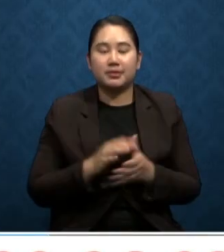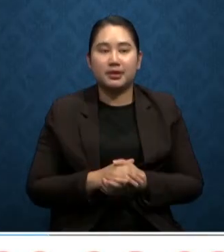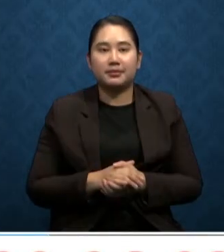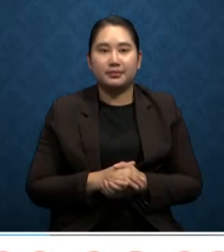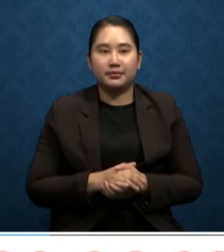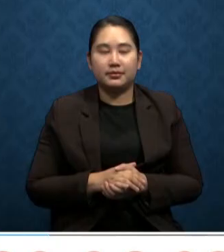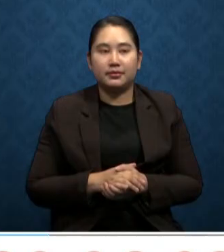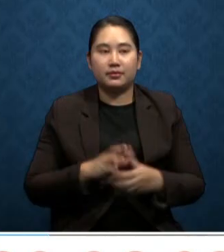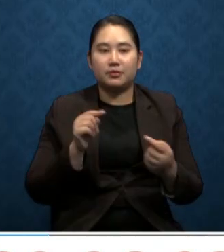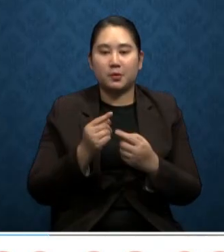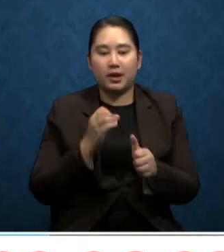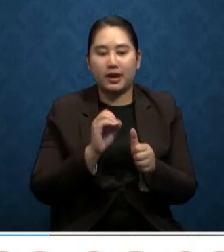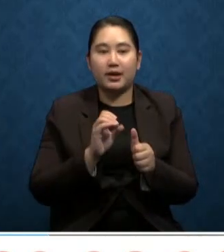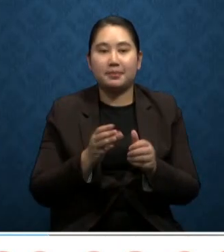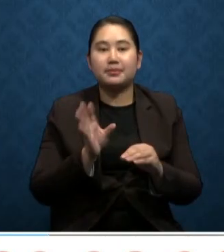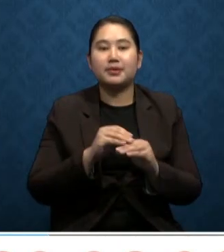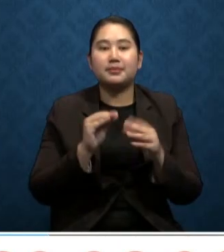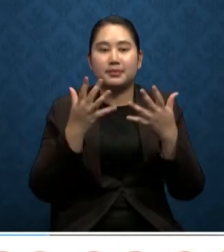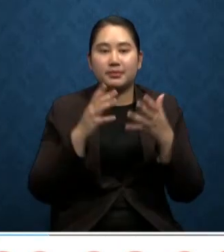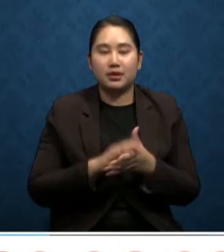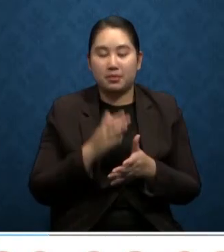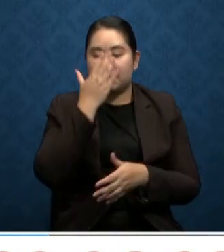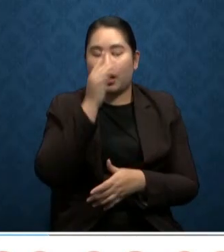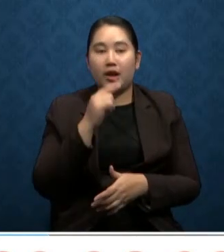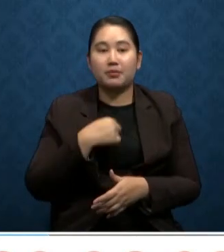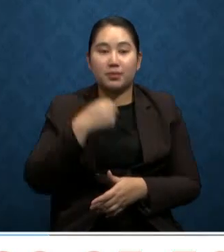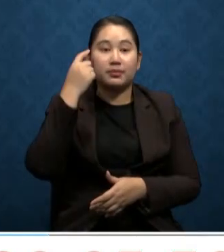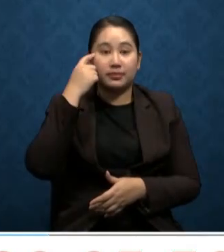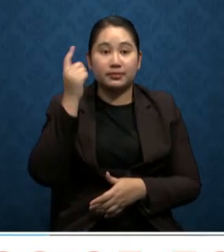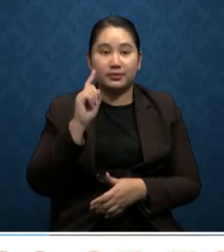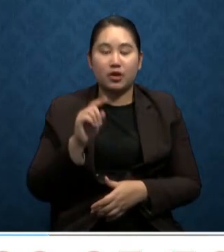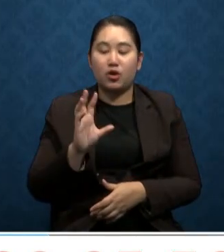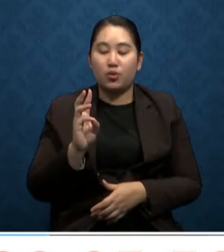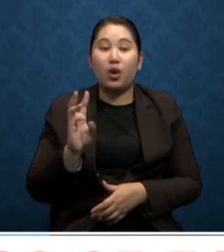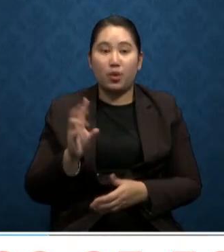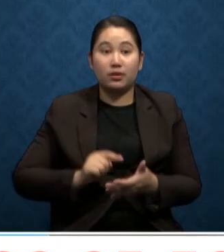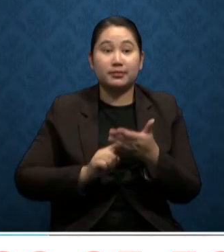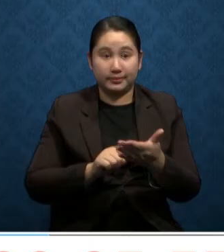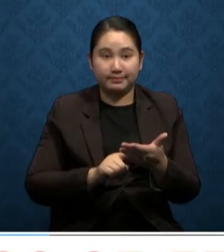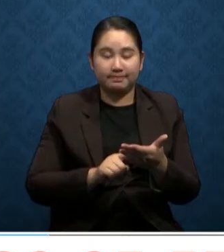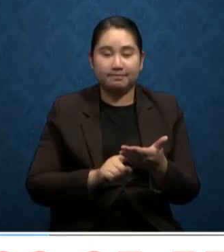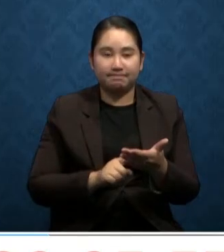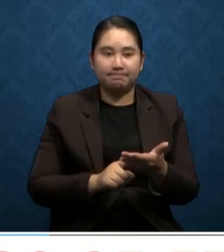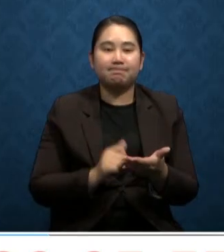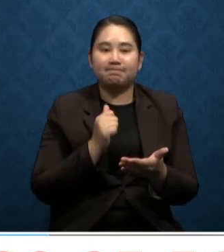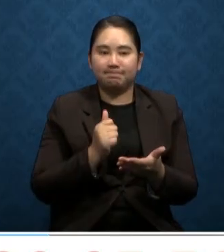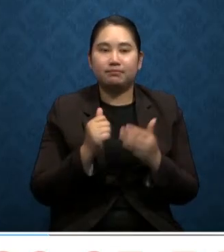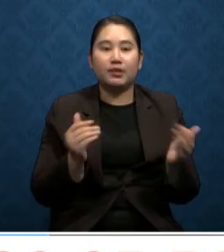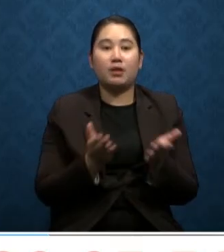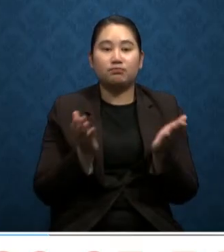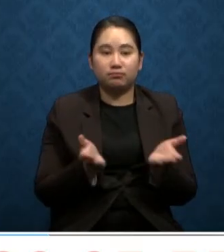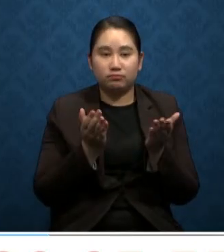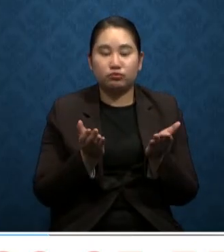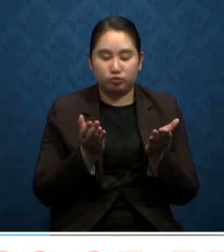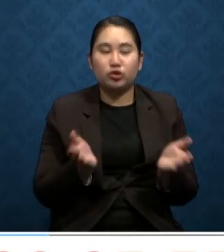แย้งหรือมีข้อเสนอแนะเพิ่มเติมเพราะผมคิดว่าสิ่งที่ทางววเสนอมาเป็นเรื่องที่เราควรจะให้รับ